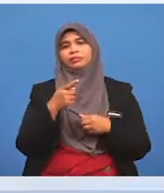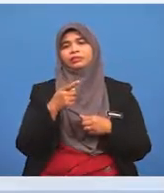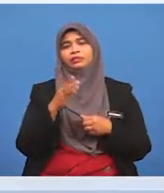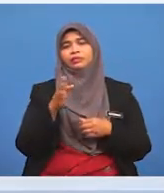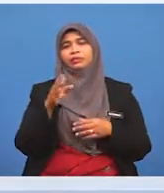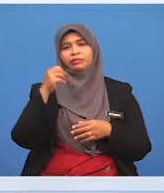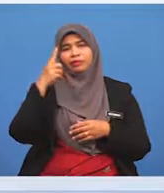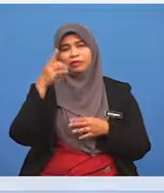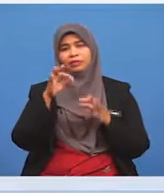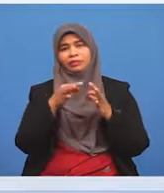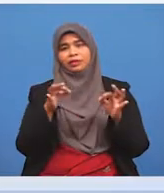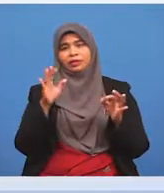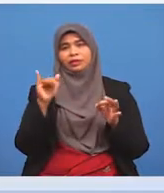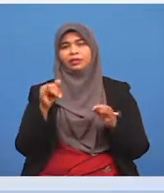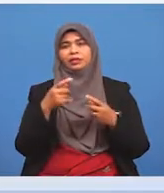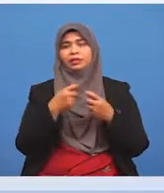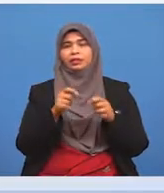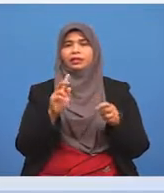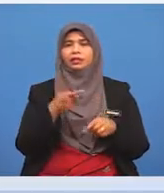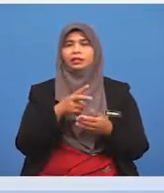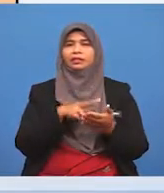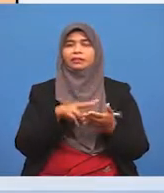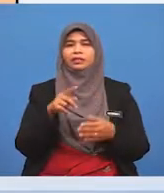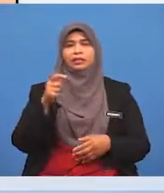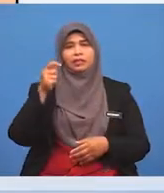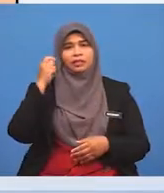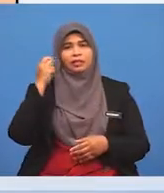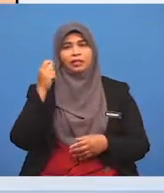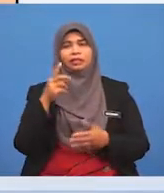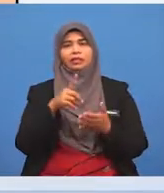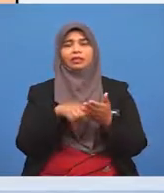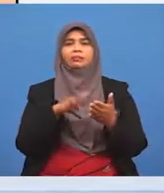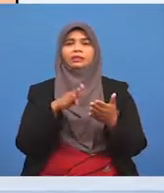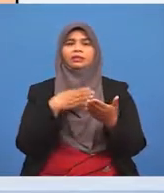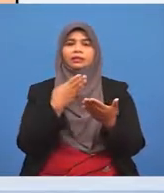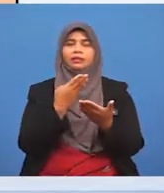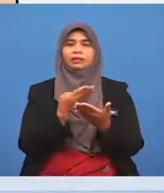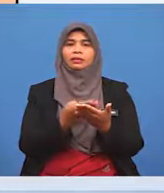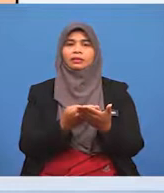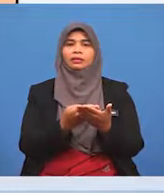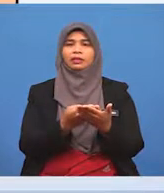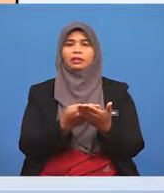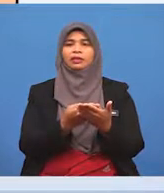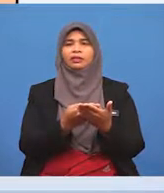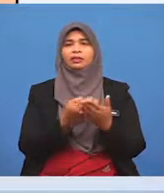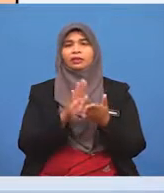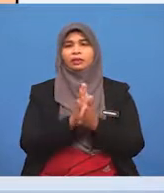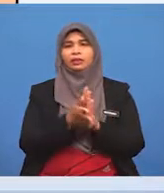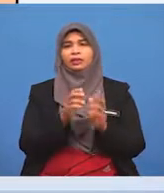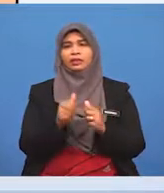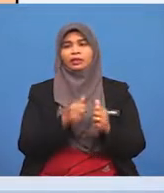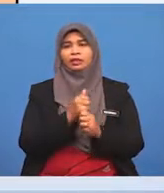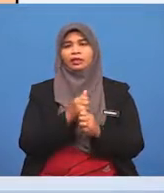kejadian alam kepada manusia. Pertama, menambahkan keimanan kepada Allah Subhanahu wa